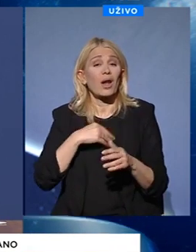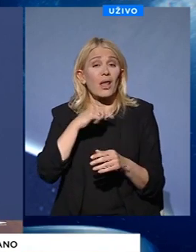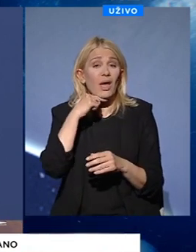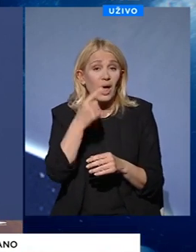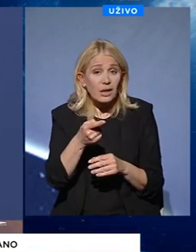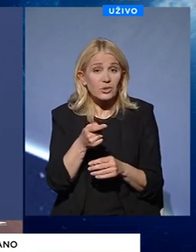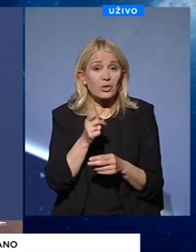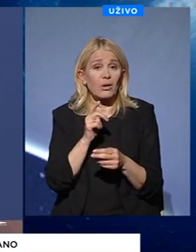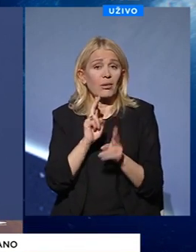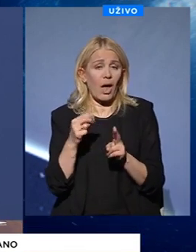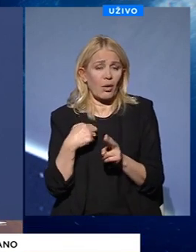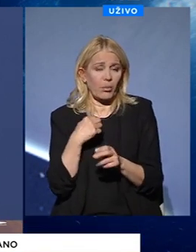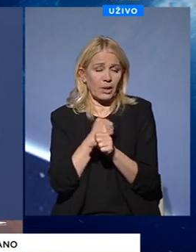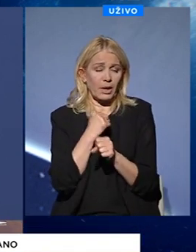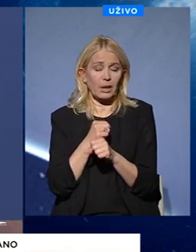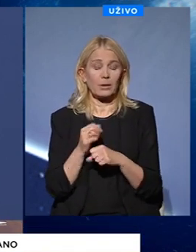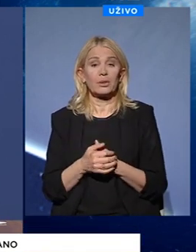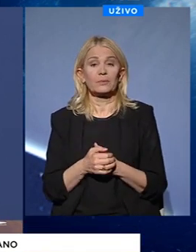principe mi primenjujemo.